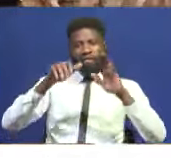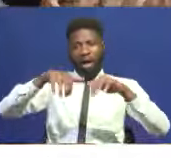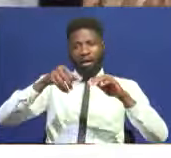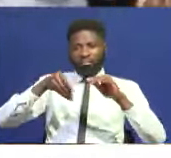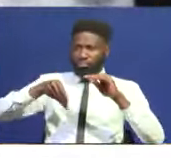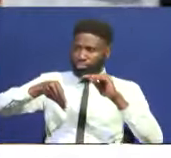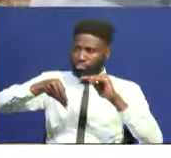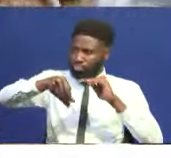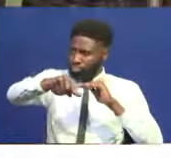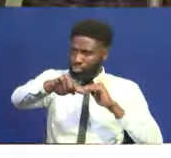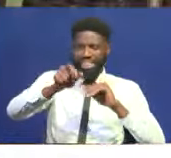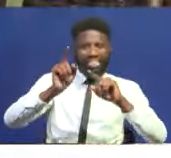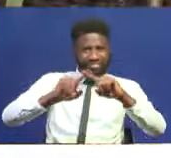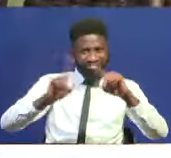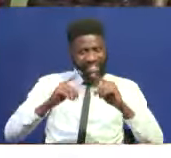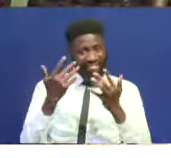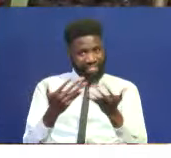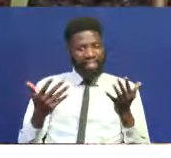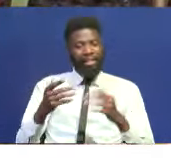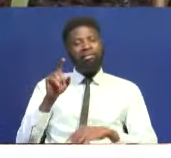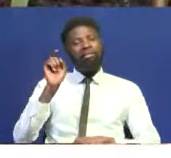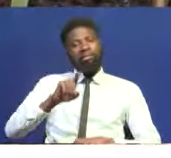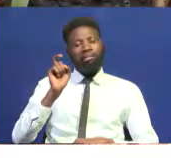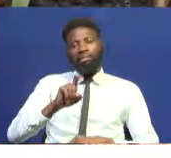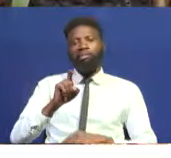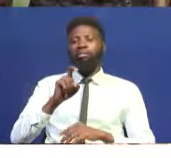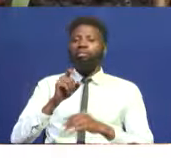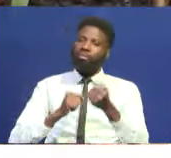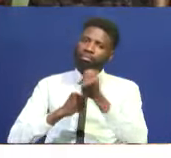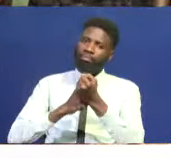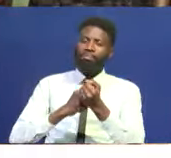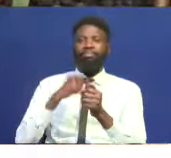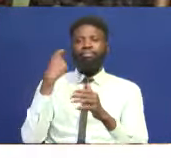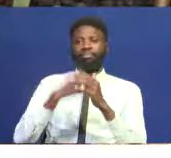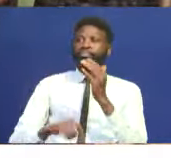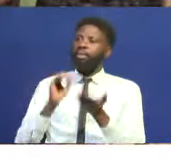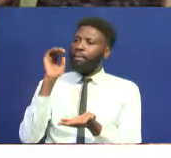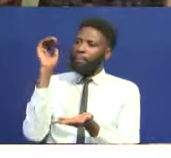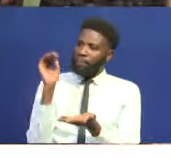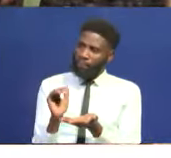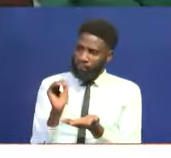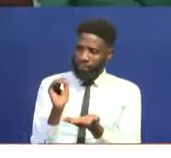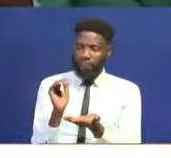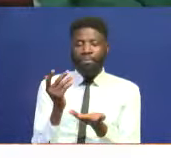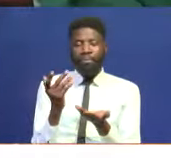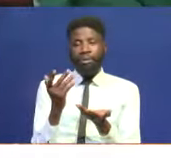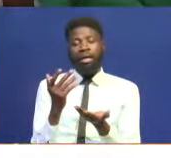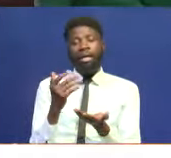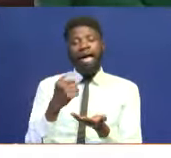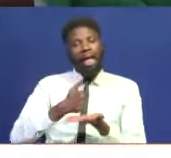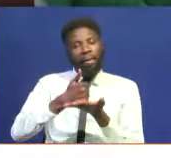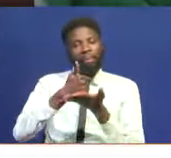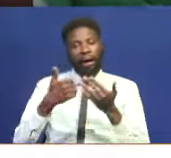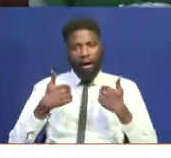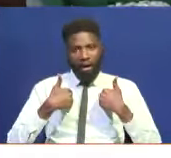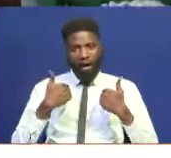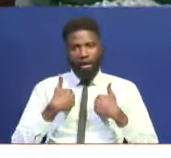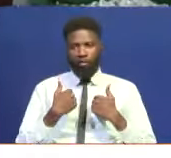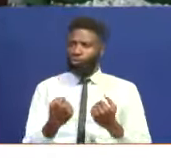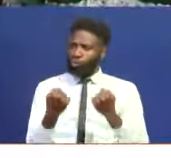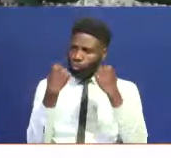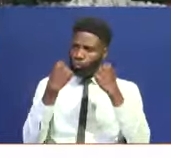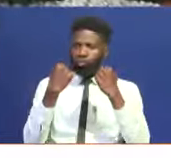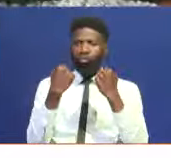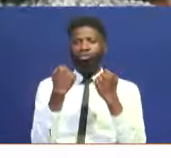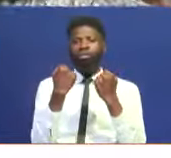mbegu zilizoidhinishwa ili kupiga jeki kilimo cha mimea inayoweza kustahimili mabadiliko ya hali ya anga. Mkurugenzi mkuu